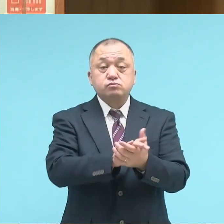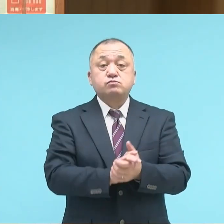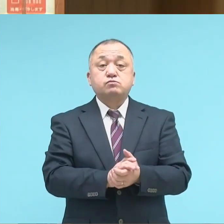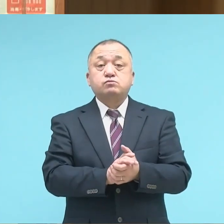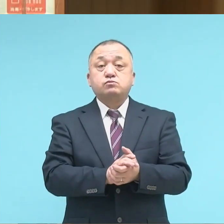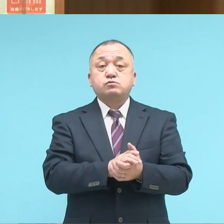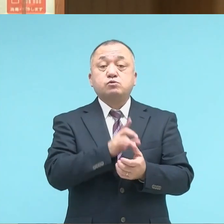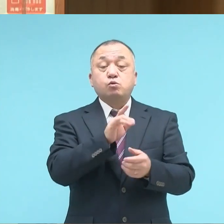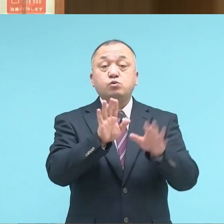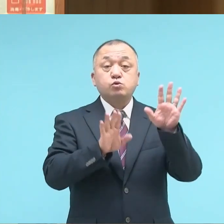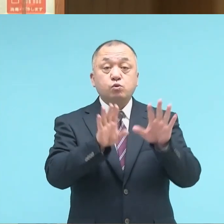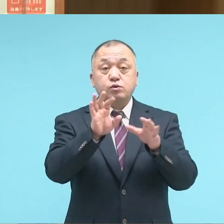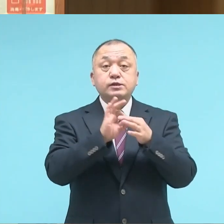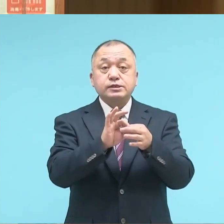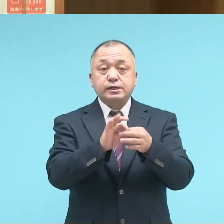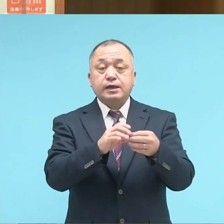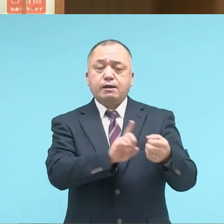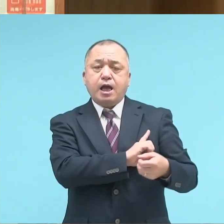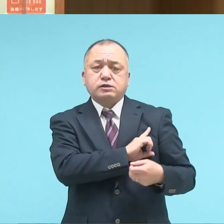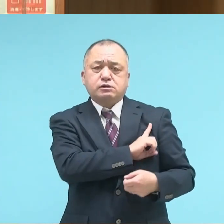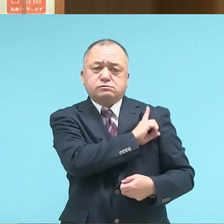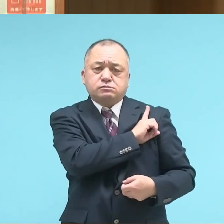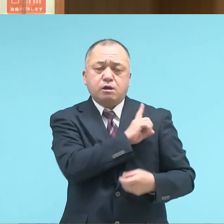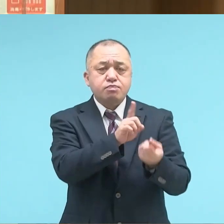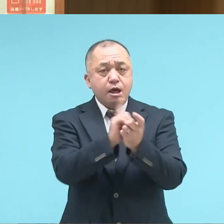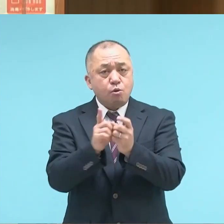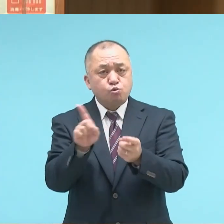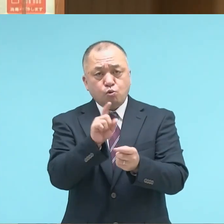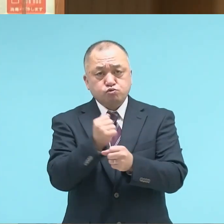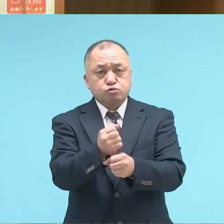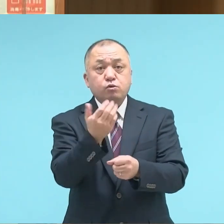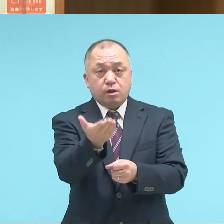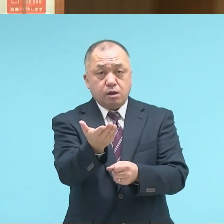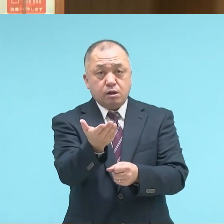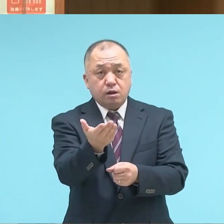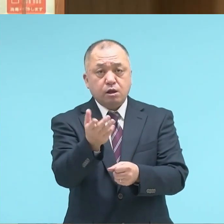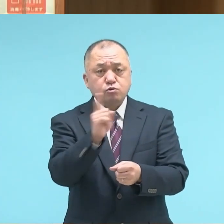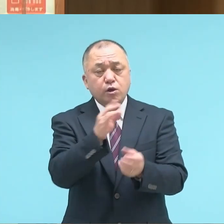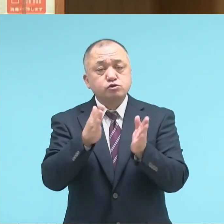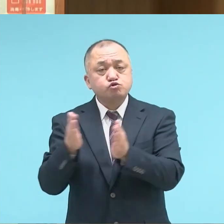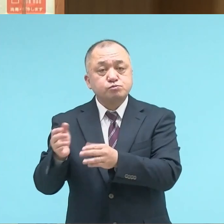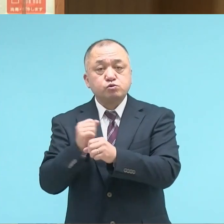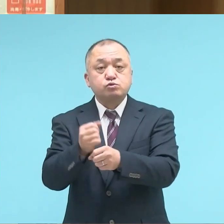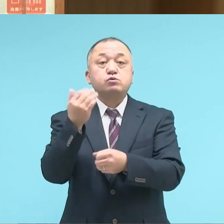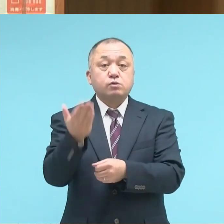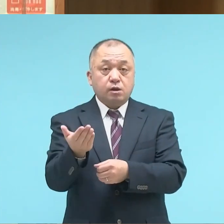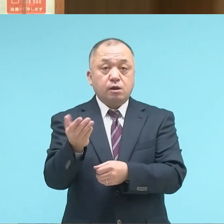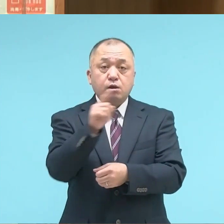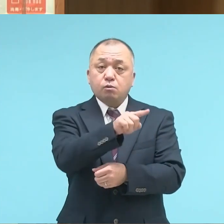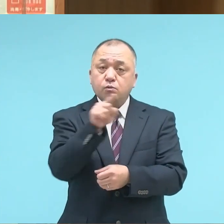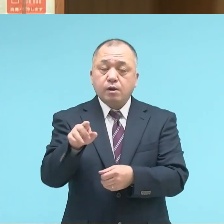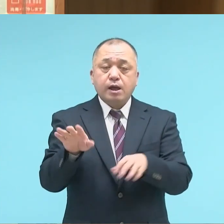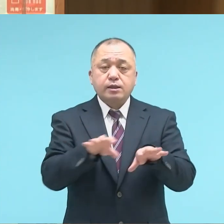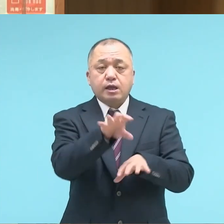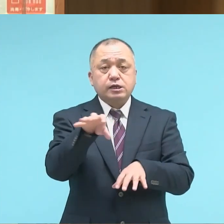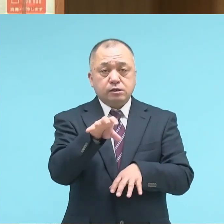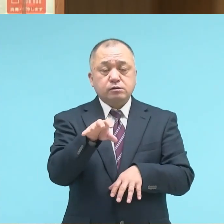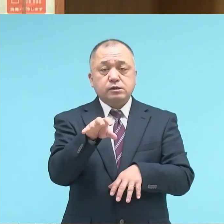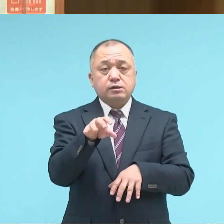対して発熱者の対応どうするかなとか、どのような準備をしていくのか、そのあたりの考えを聞かせて